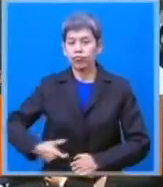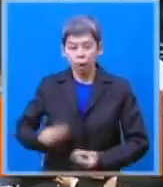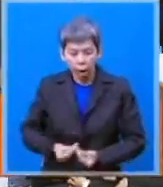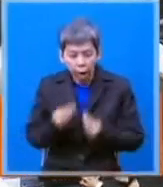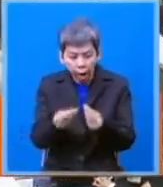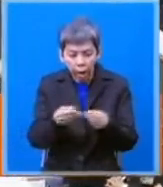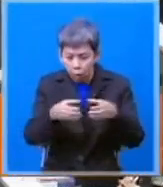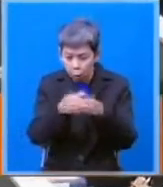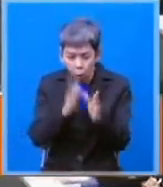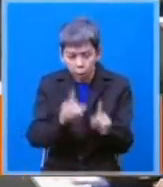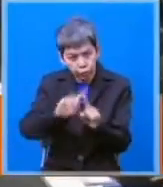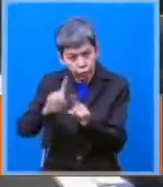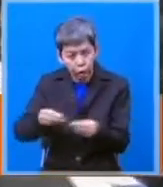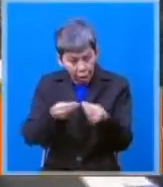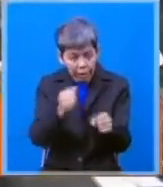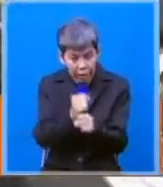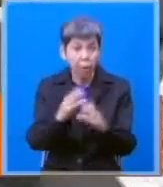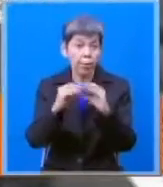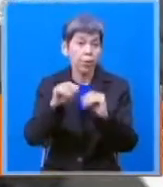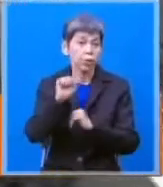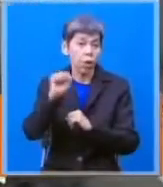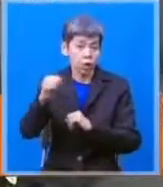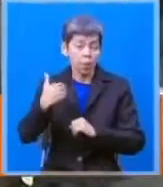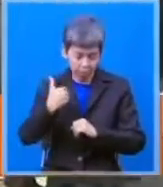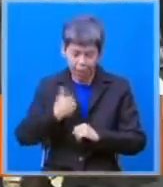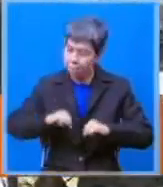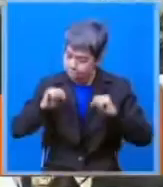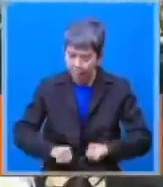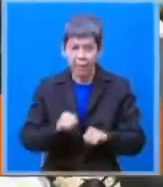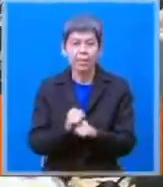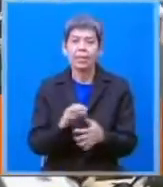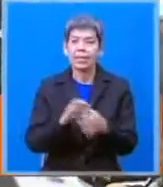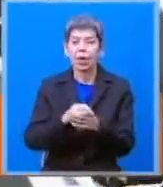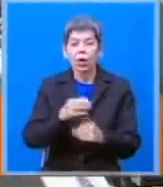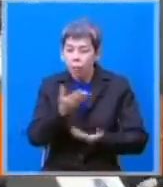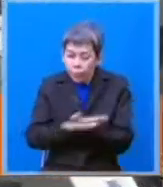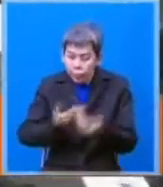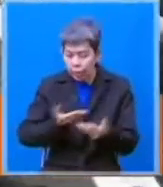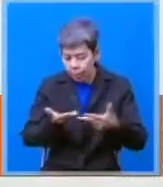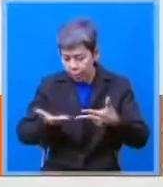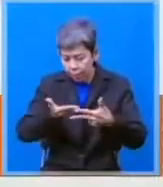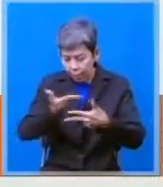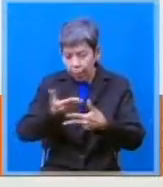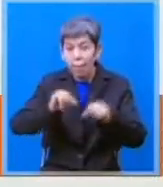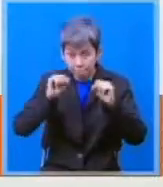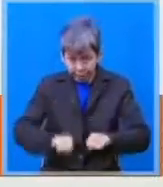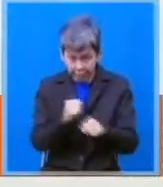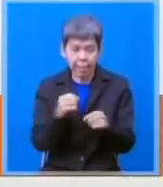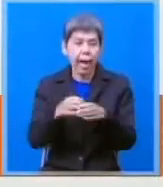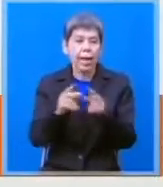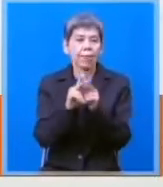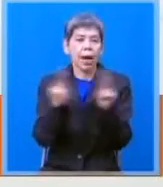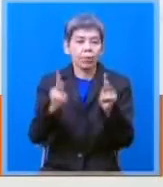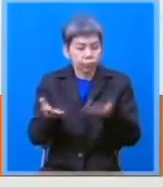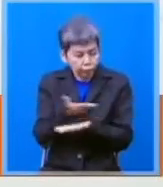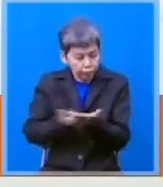านแก่บุคคลต่างๆโดยที่ประชุมสภานะคะได้มีมติเห็นชอบให้พิจารณา3วาระรวดและตั้งคณะกรรมาธิการพิ